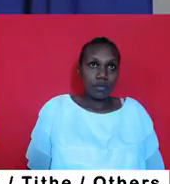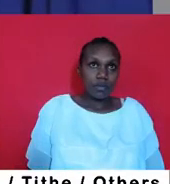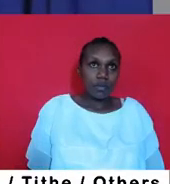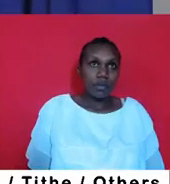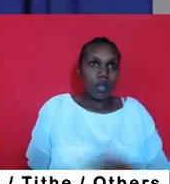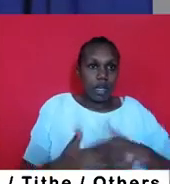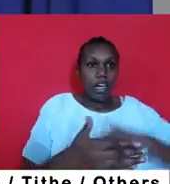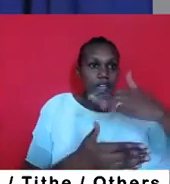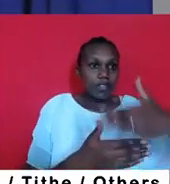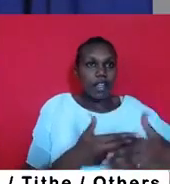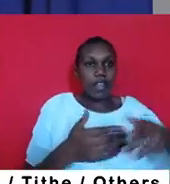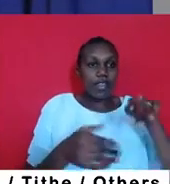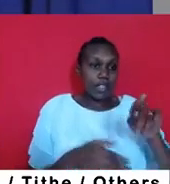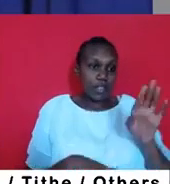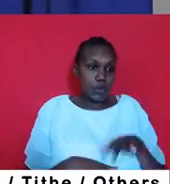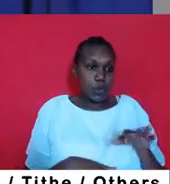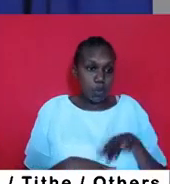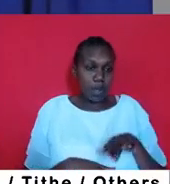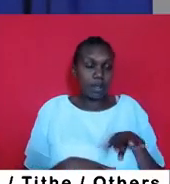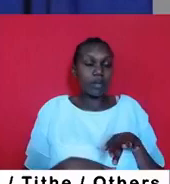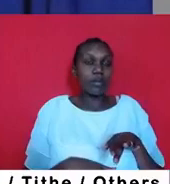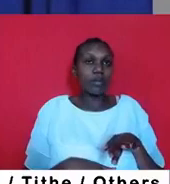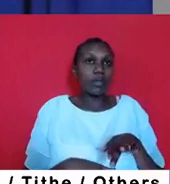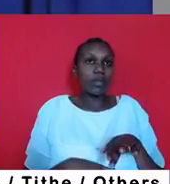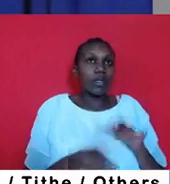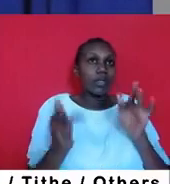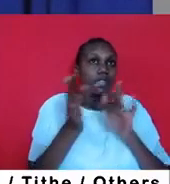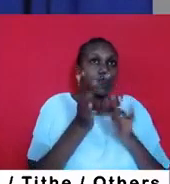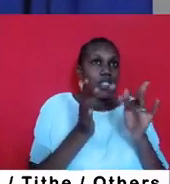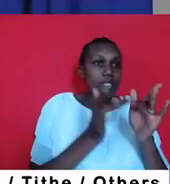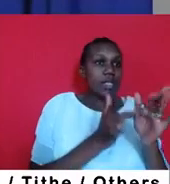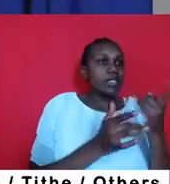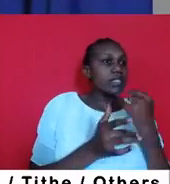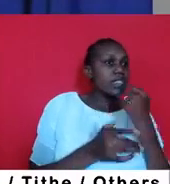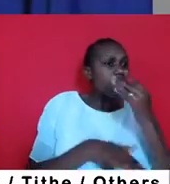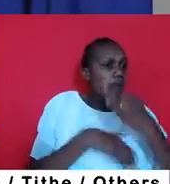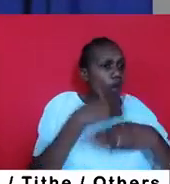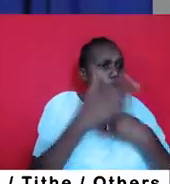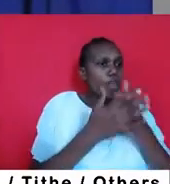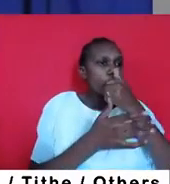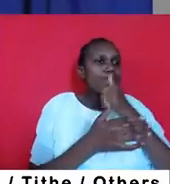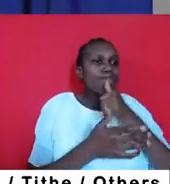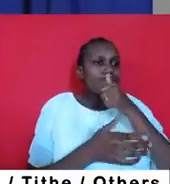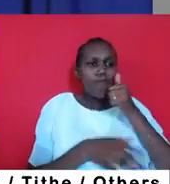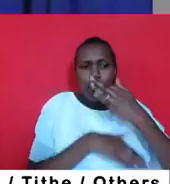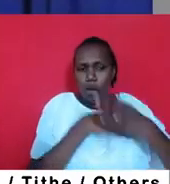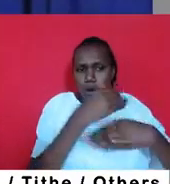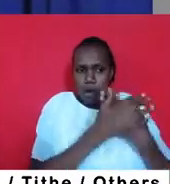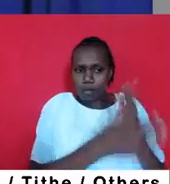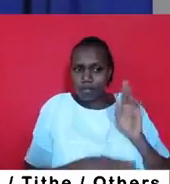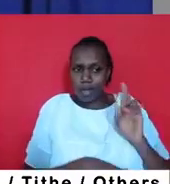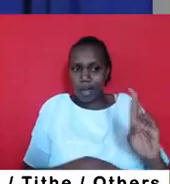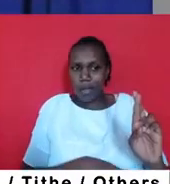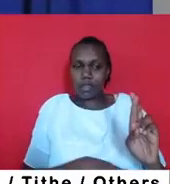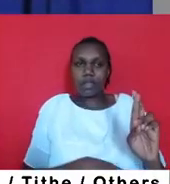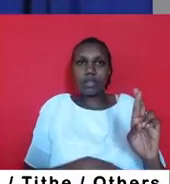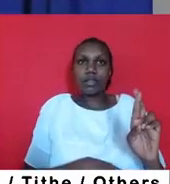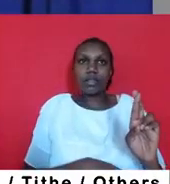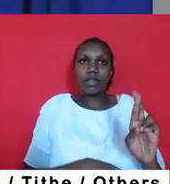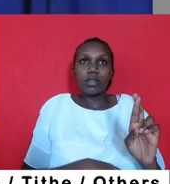Baada ya huyu mwanamke Msamaria, Yesu kumwambia siri zake zote,